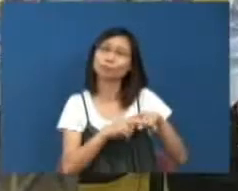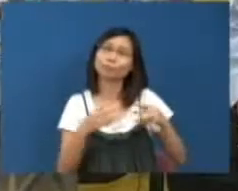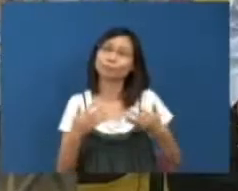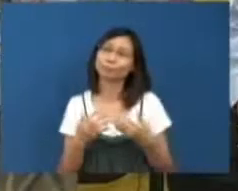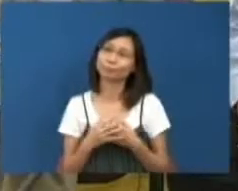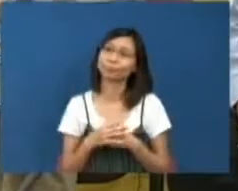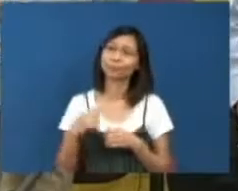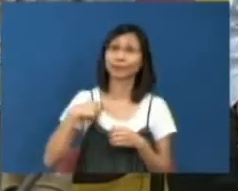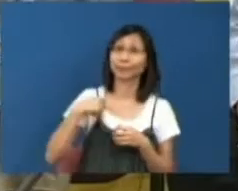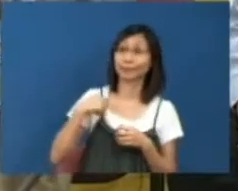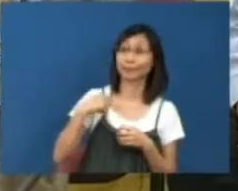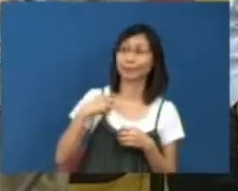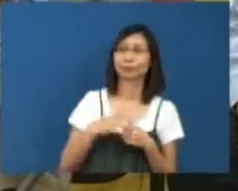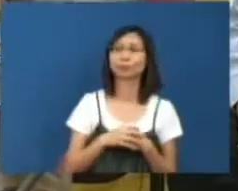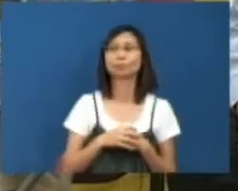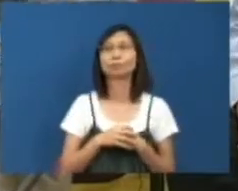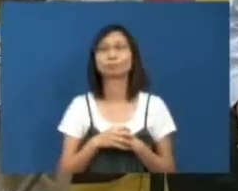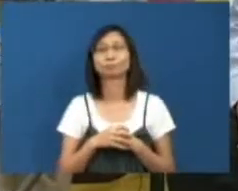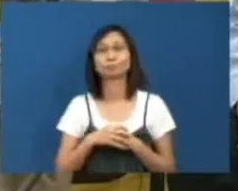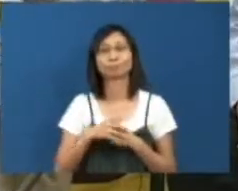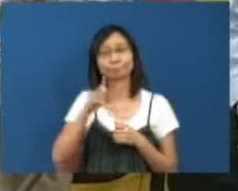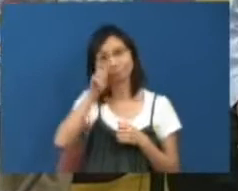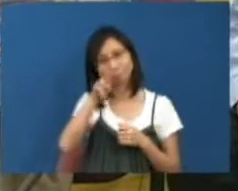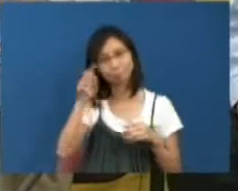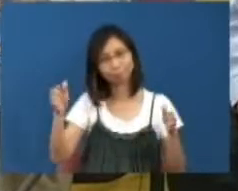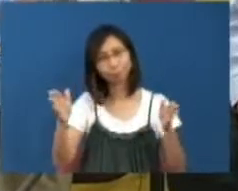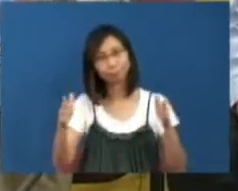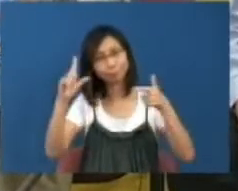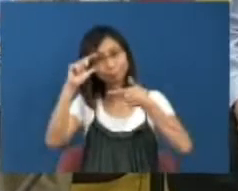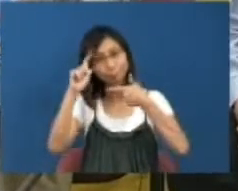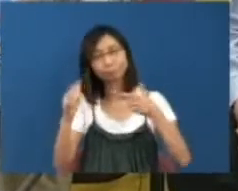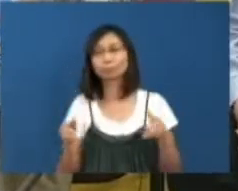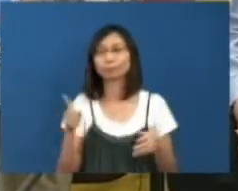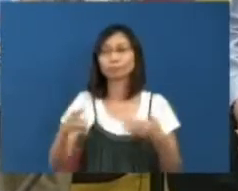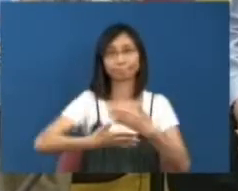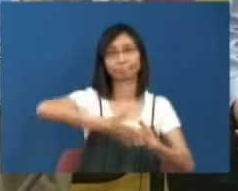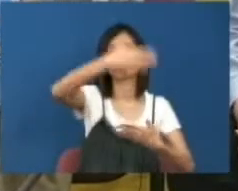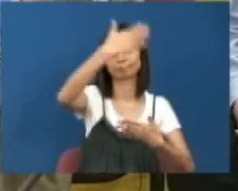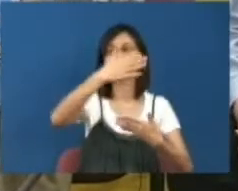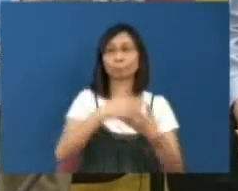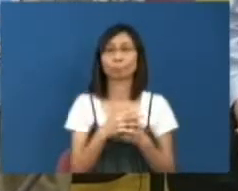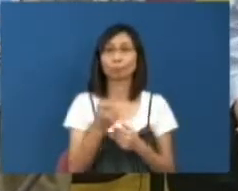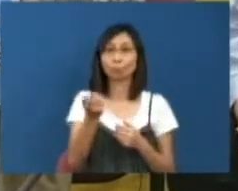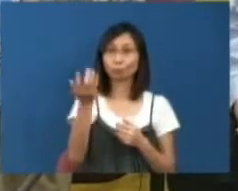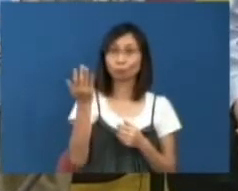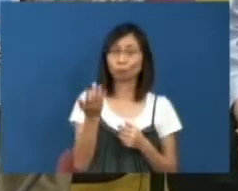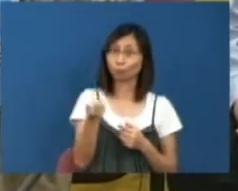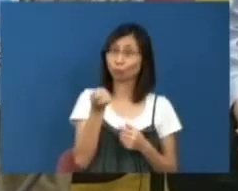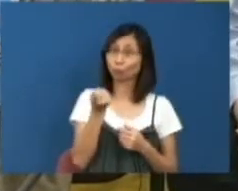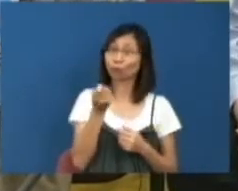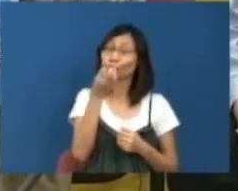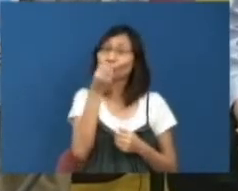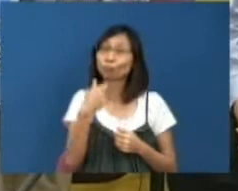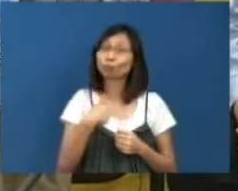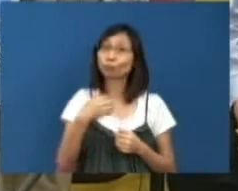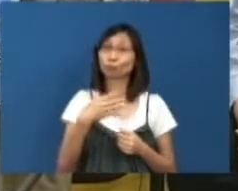哋祖國了， 就呢個圖片嗰度咧，就睇到一間大廈，呢間大廈好近我哋香港嘅，就喺廣州